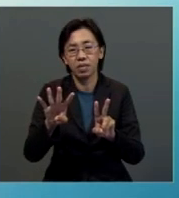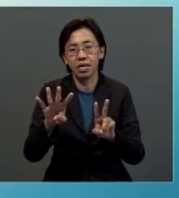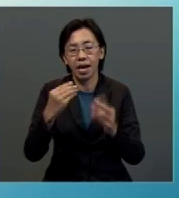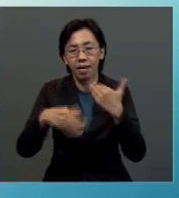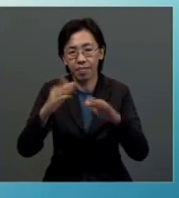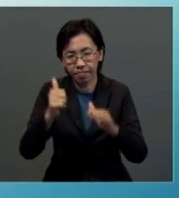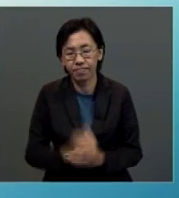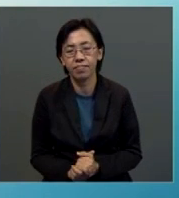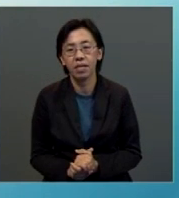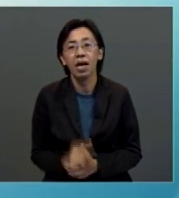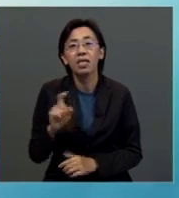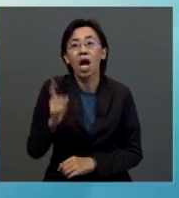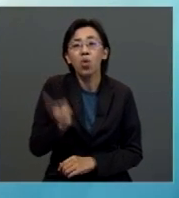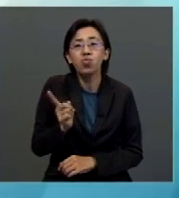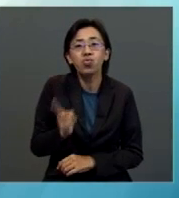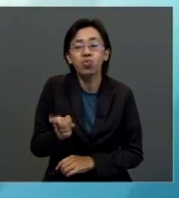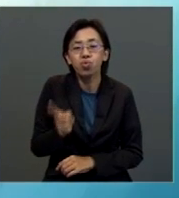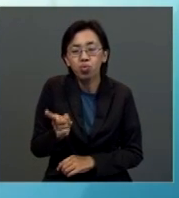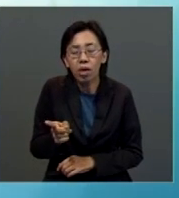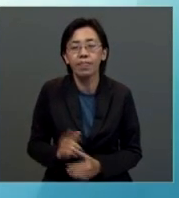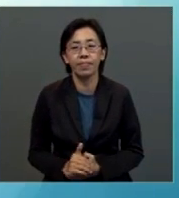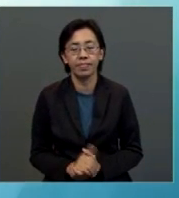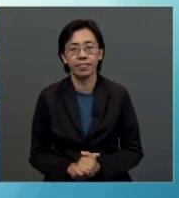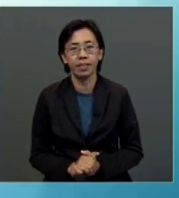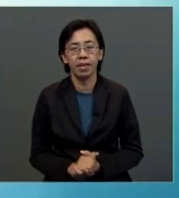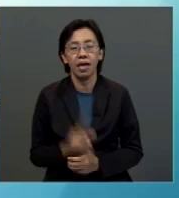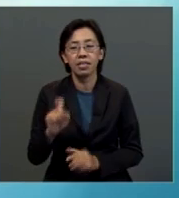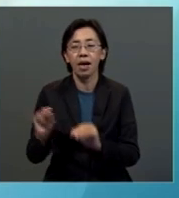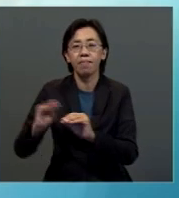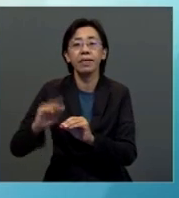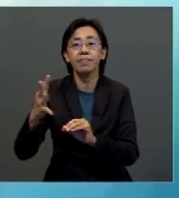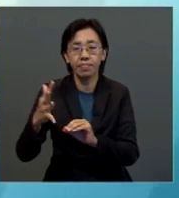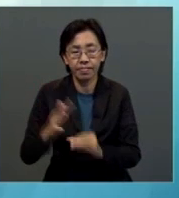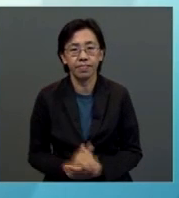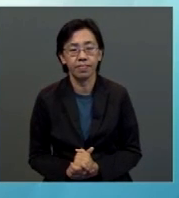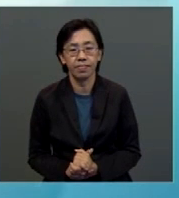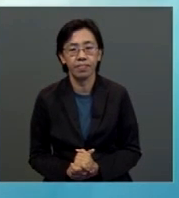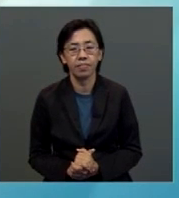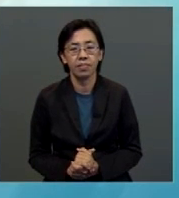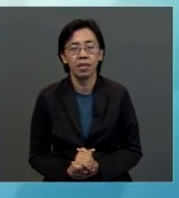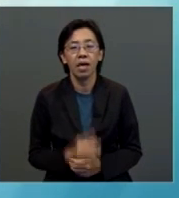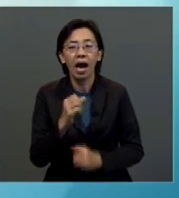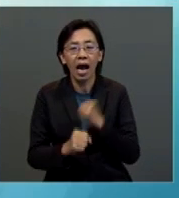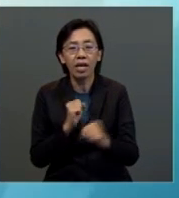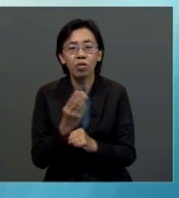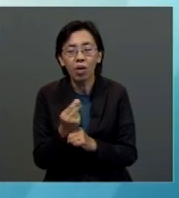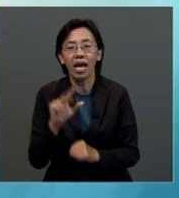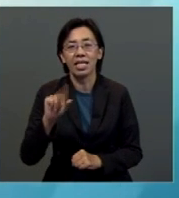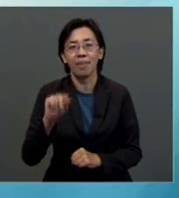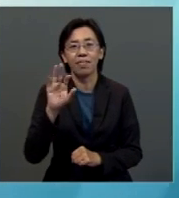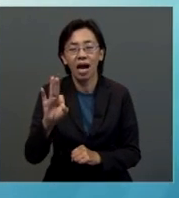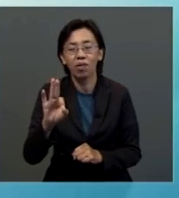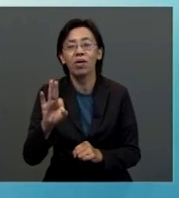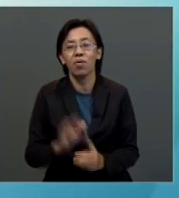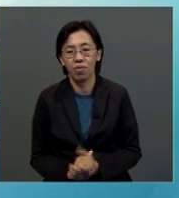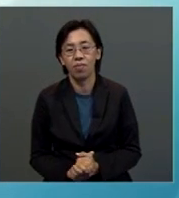2,784 เสียชีวิตยังคงเท่าเดิมไม่มีเพิ่มวันนี้นะครับก็โดยเฉลี่ยแล้วยังอยู่ในวัย39ปีนะครับแล้วก็ก